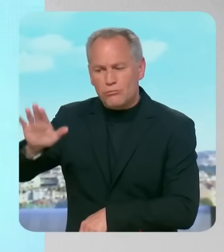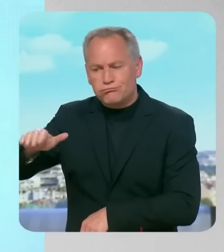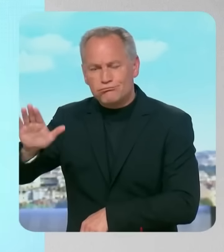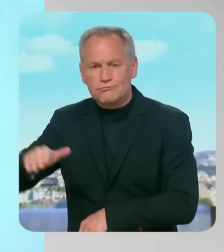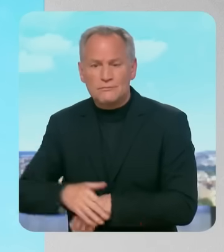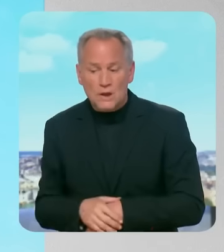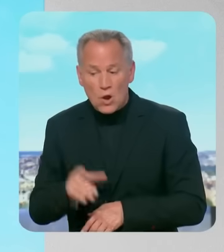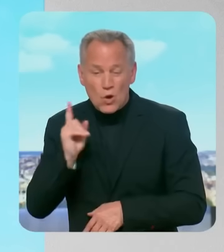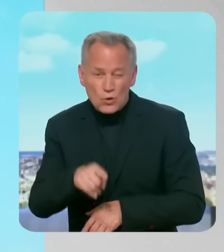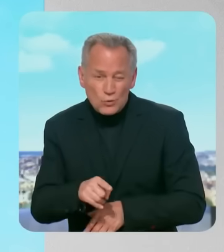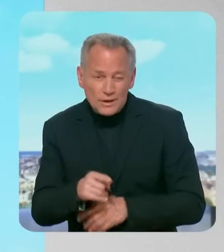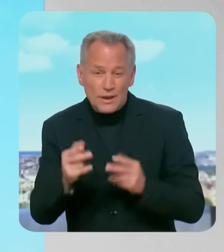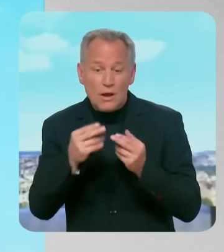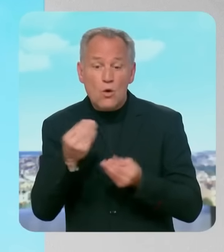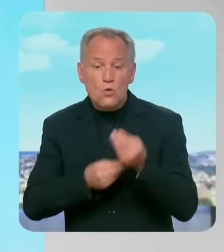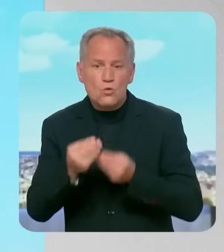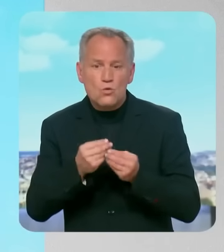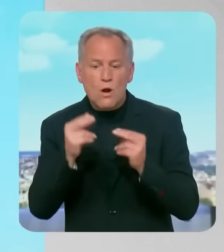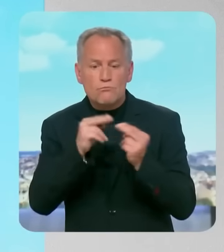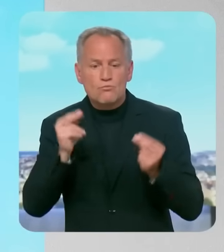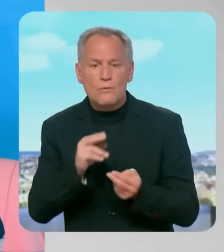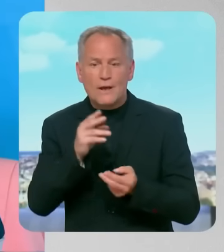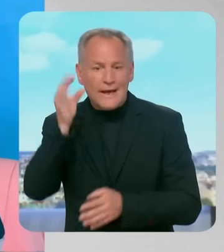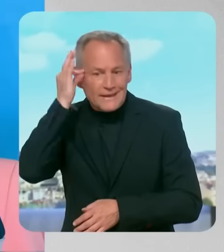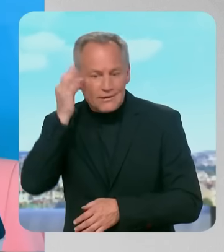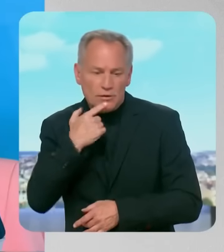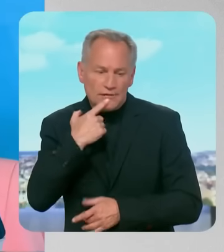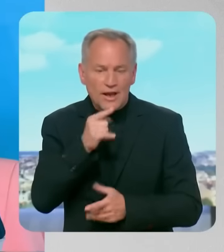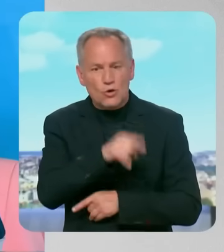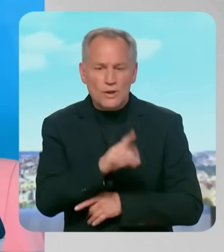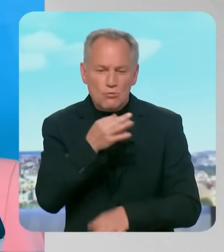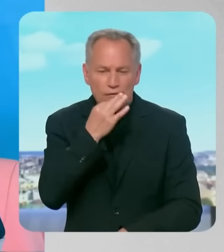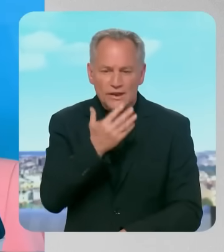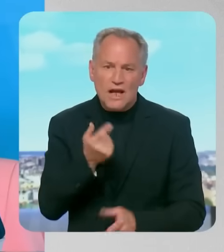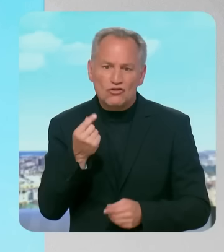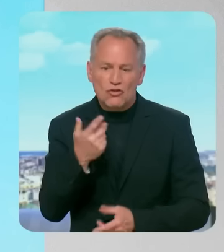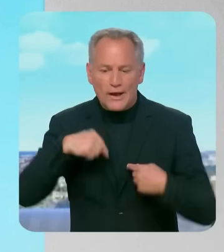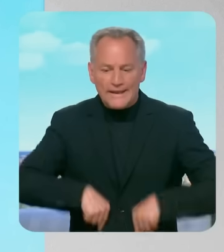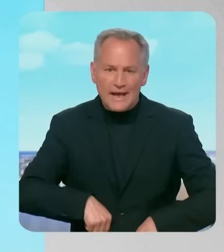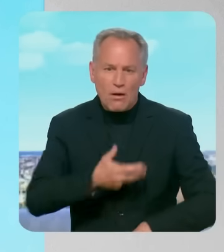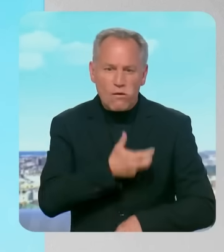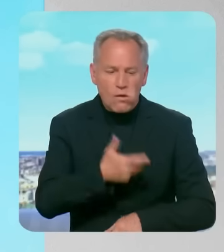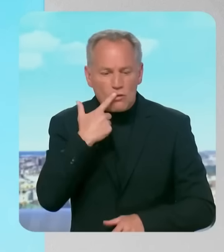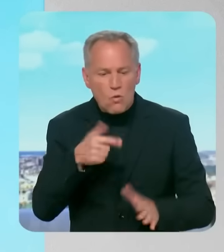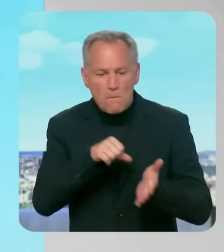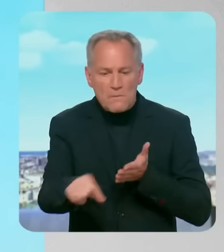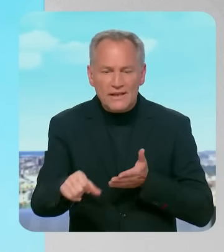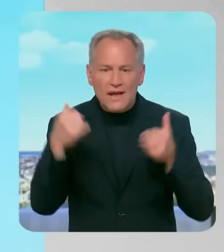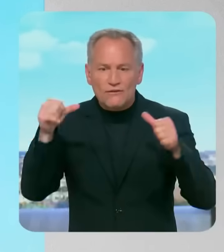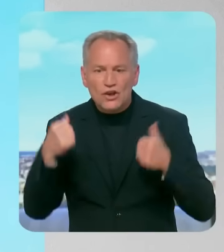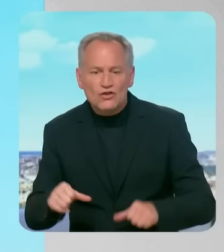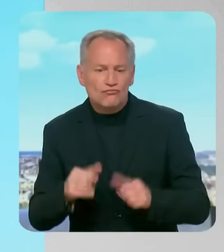l'est fait depuis le compte de l'Élysée. Ça s'appelle un dévoiement des moyens de l'État. Et en fait, c'est tout simplement illégal. Donc aujourd'hui, nous